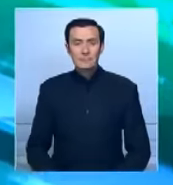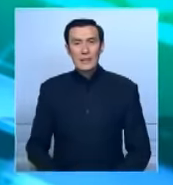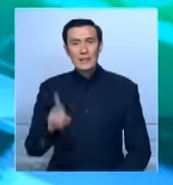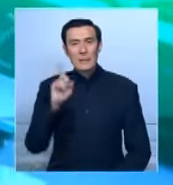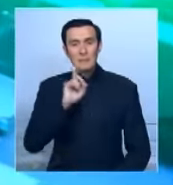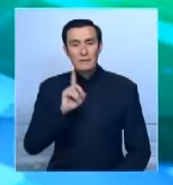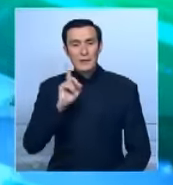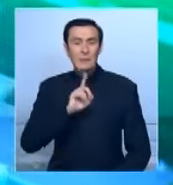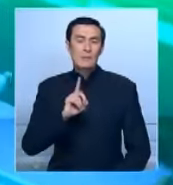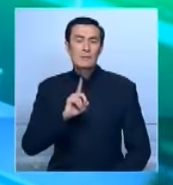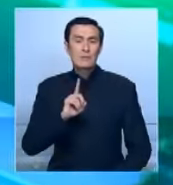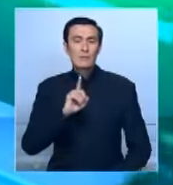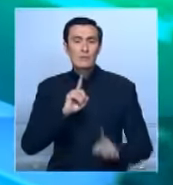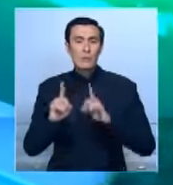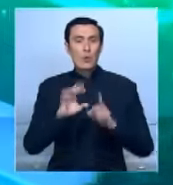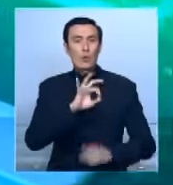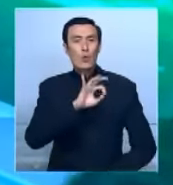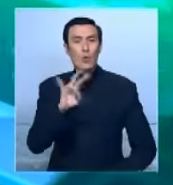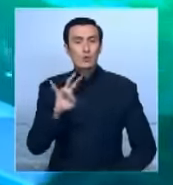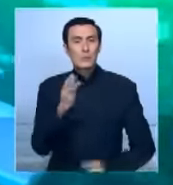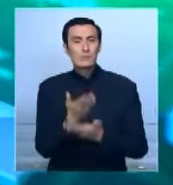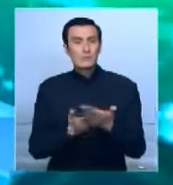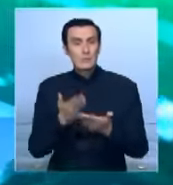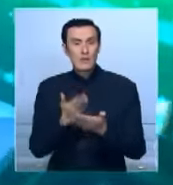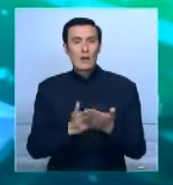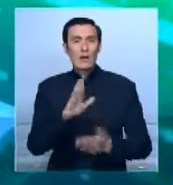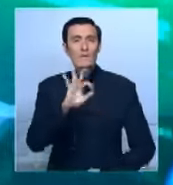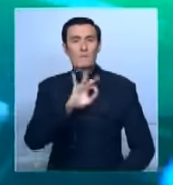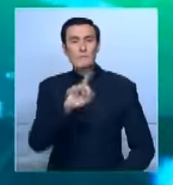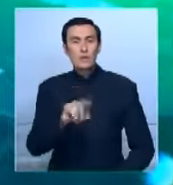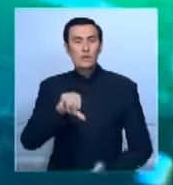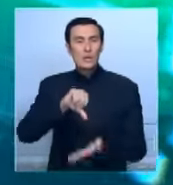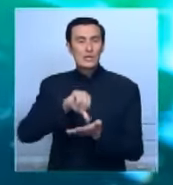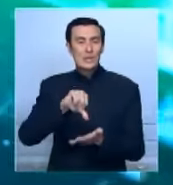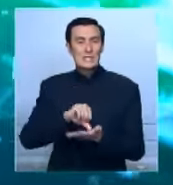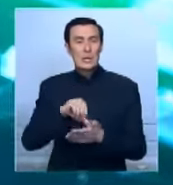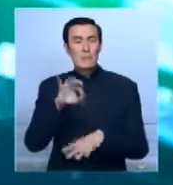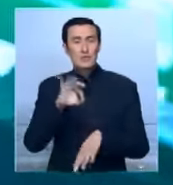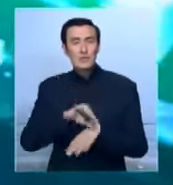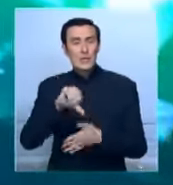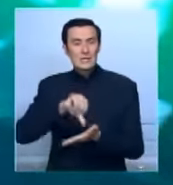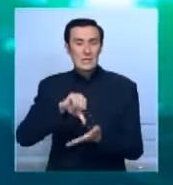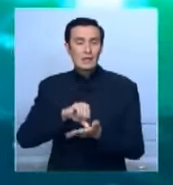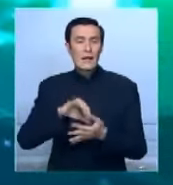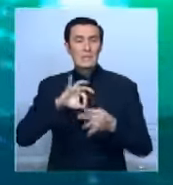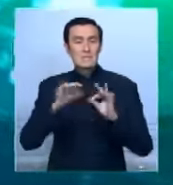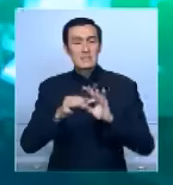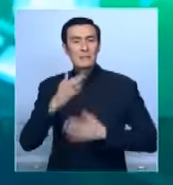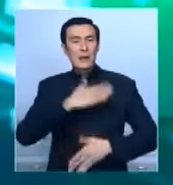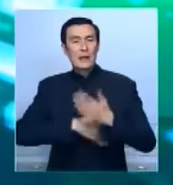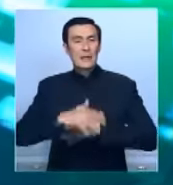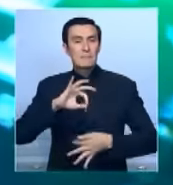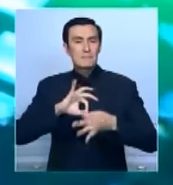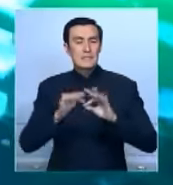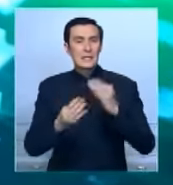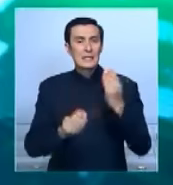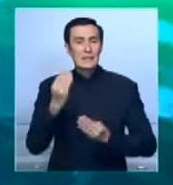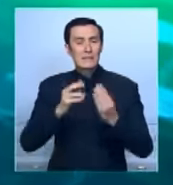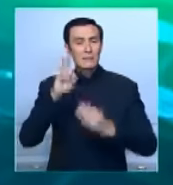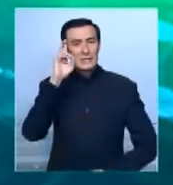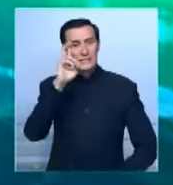Тем временем в кулуарах ООН обсуждают рекомендации ВОЗ для участников и болельщиков Олимпийских и Паралимпийских игр в